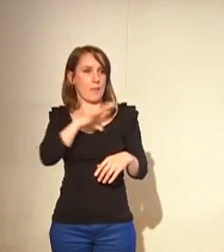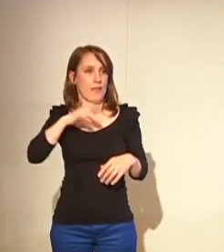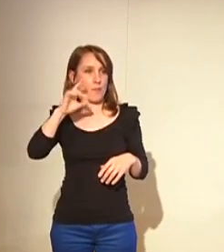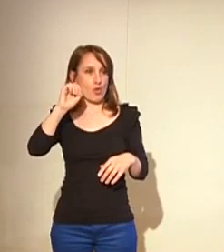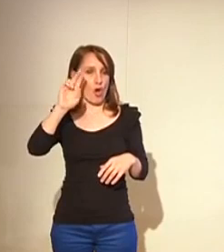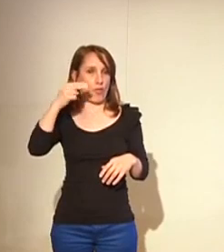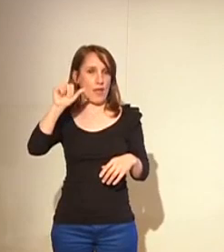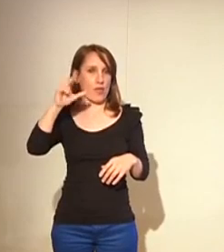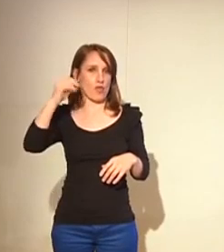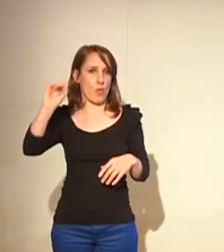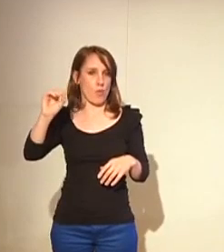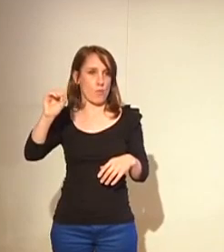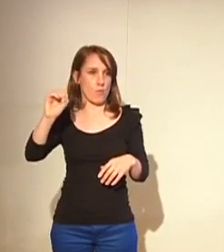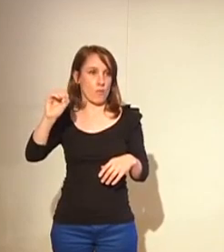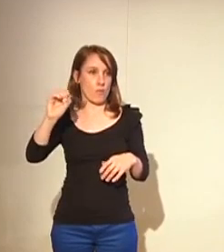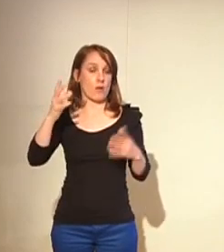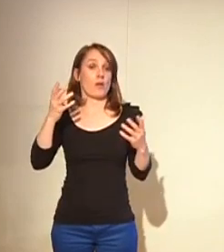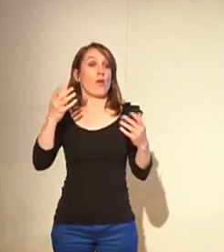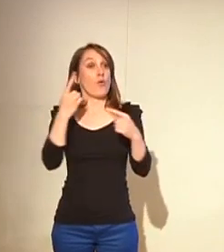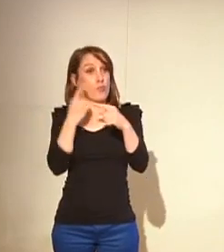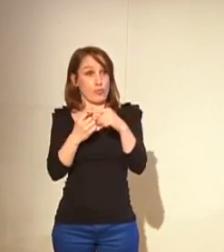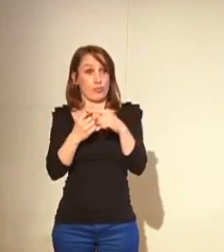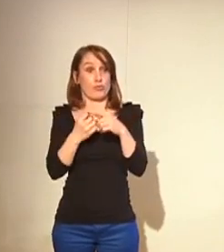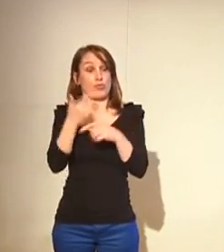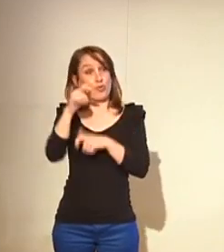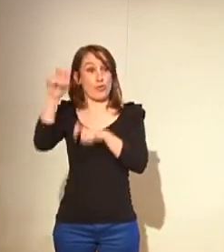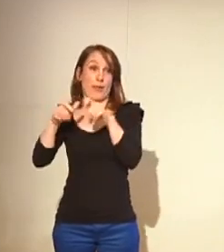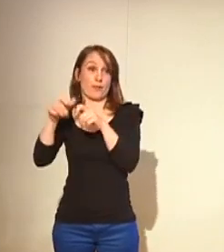bouala il nous faudra deux nouveaux assesseurs tout